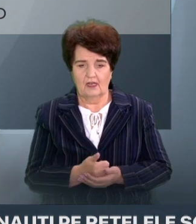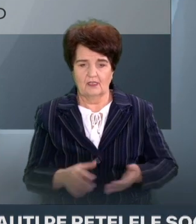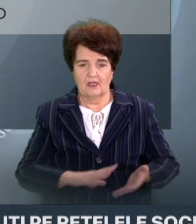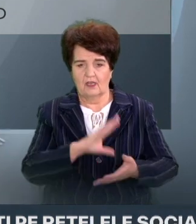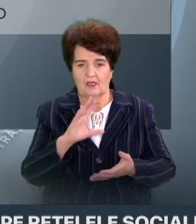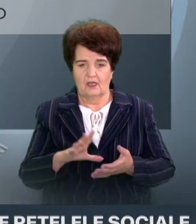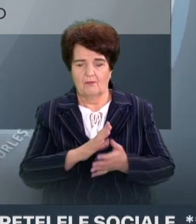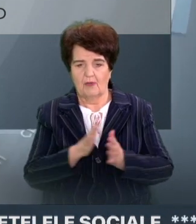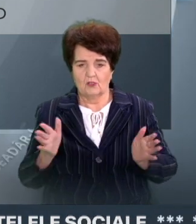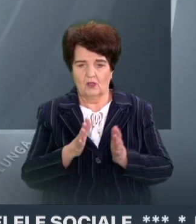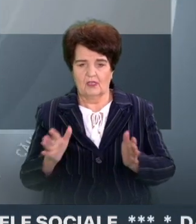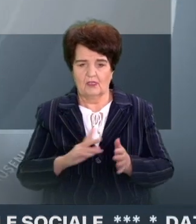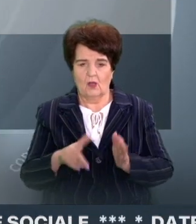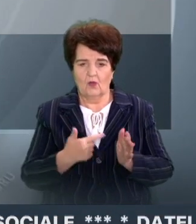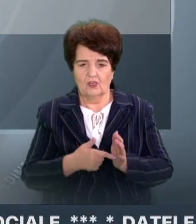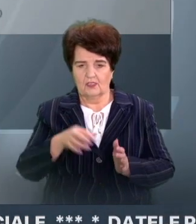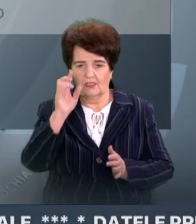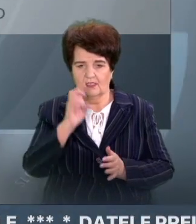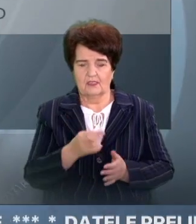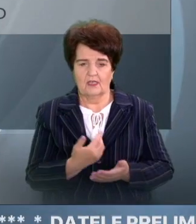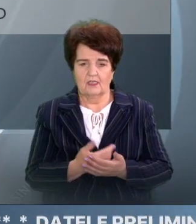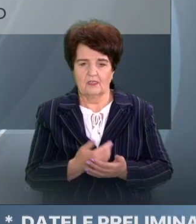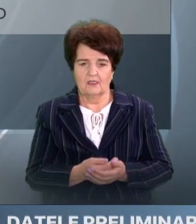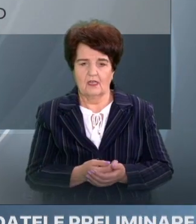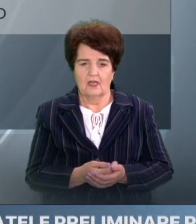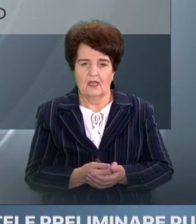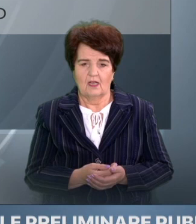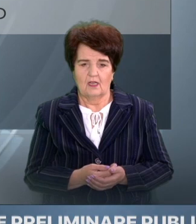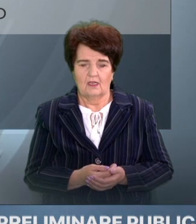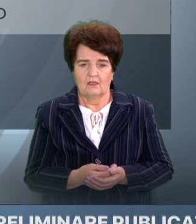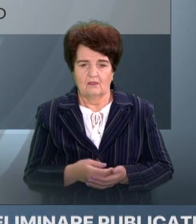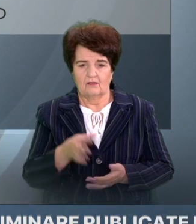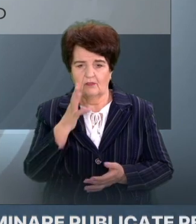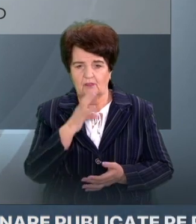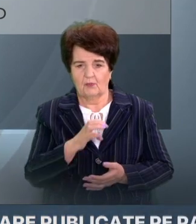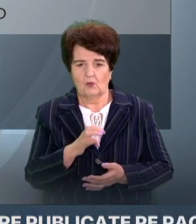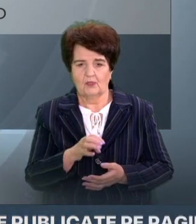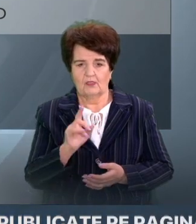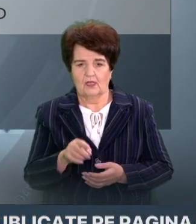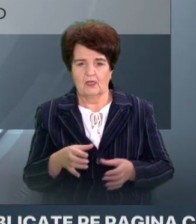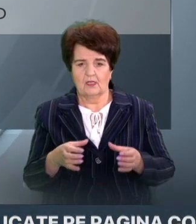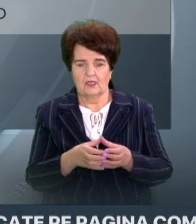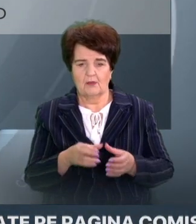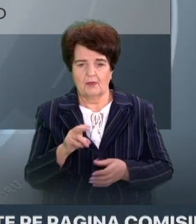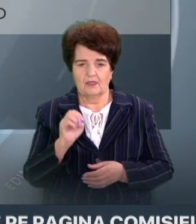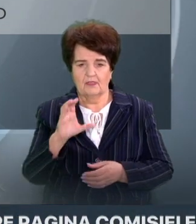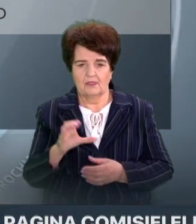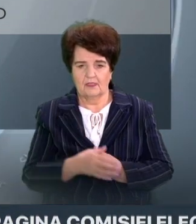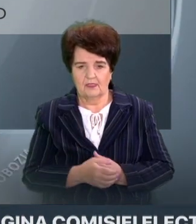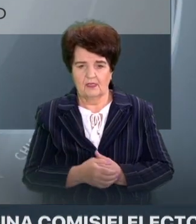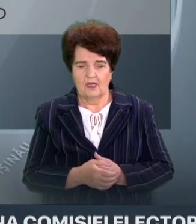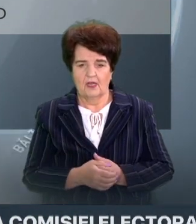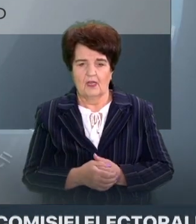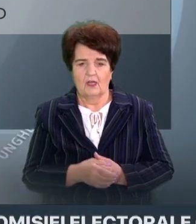majoritatea orașelor din țară, asistăm la un scor destul de prost obținut de către Partidul Acțiune și Solidaritate pe